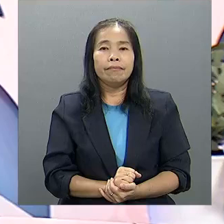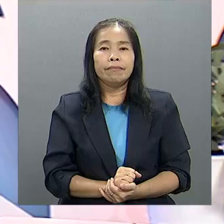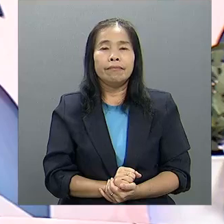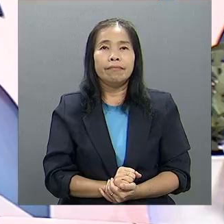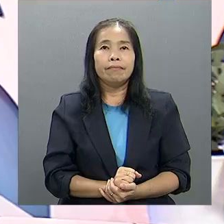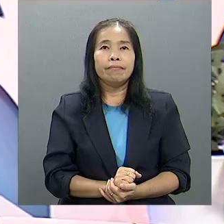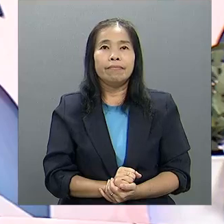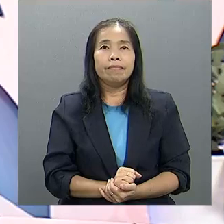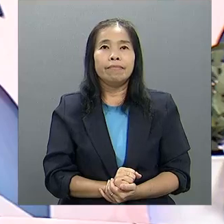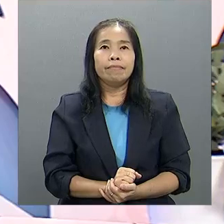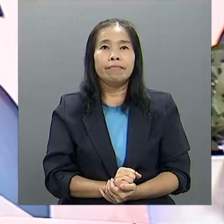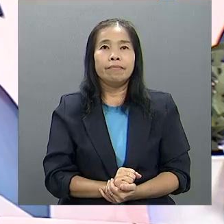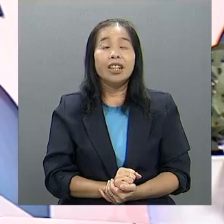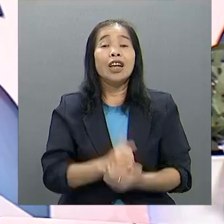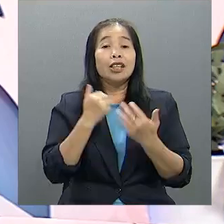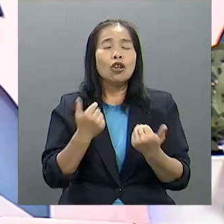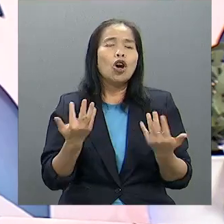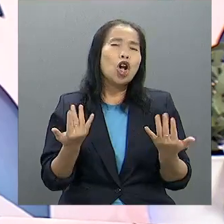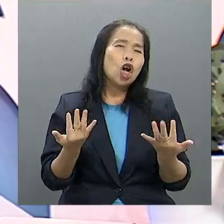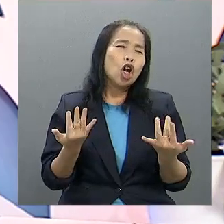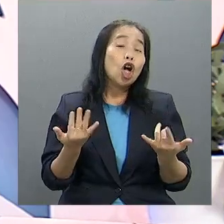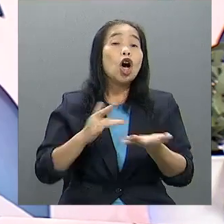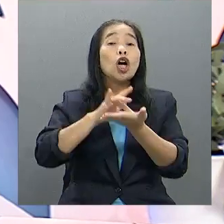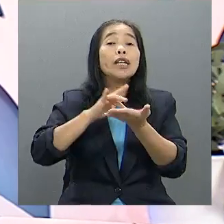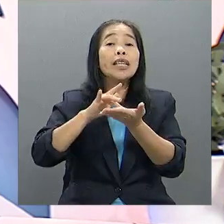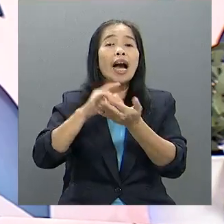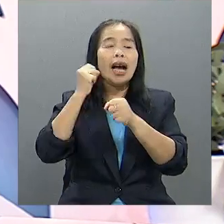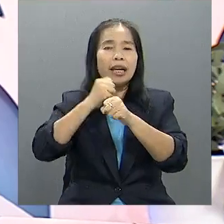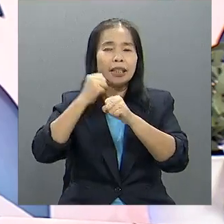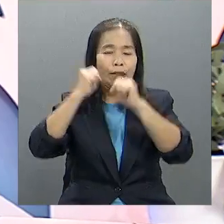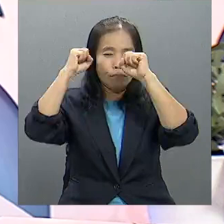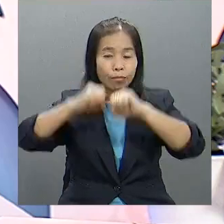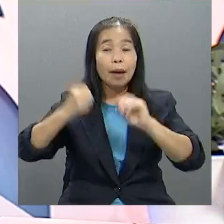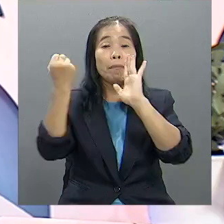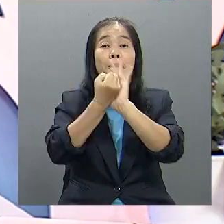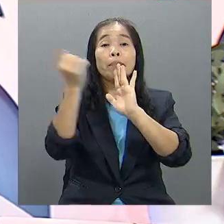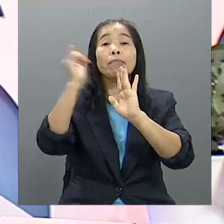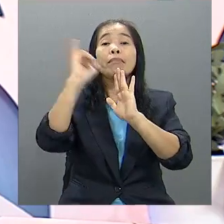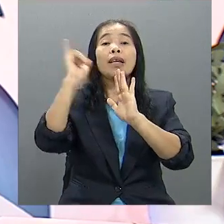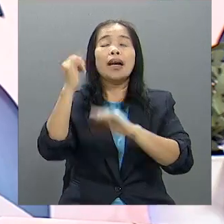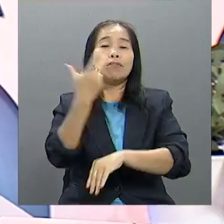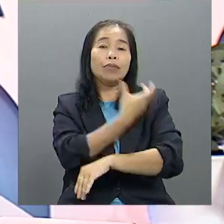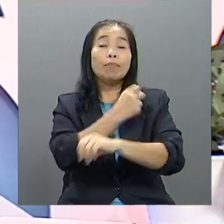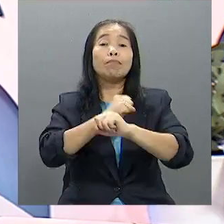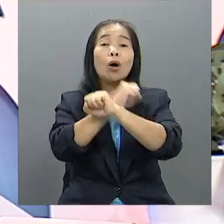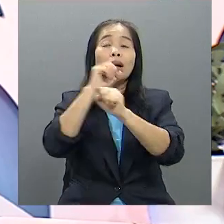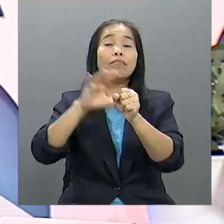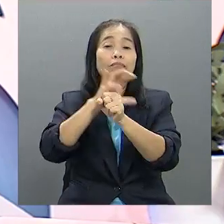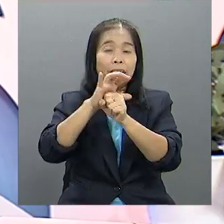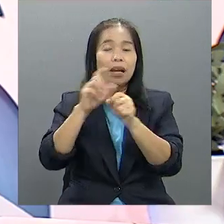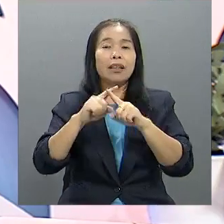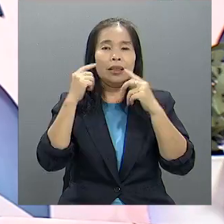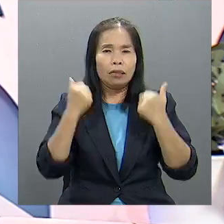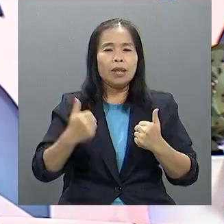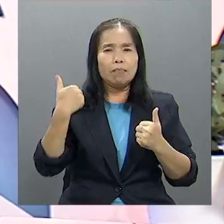และระหว่างที่รอการวิจัยแล้วก็คิดค้นพัฒนาวัคซีนในการรักษาโควิด-19 นะคะตอนนี้ก็มีหลายมาตรการที่